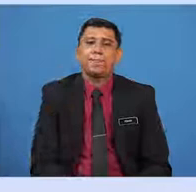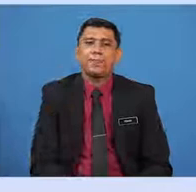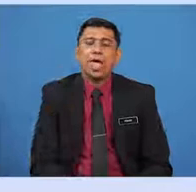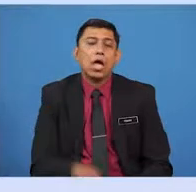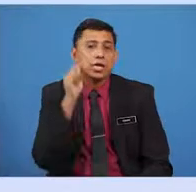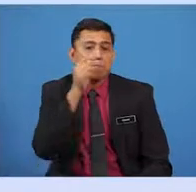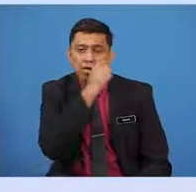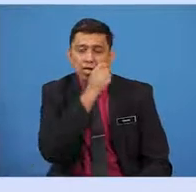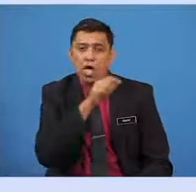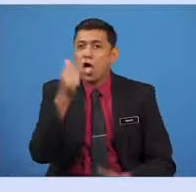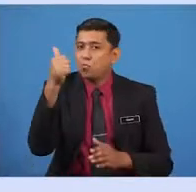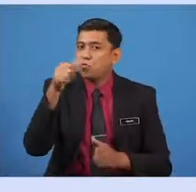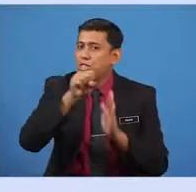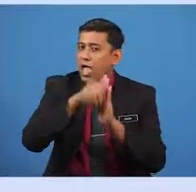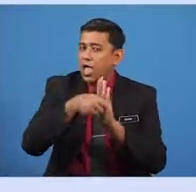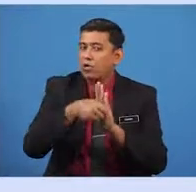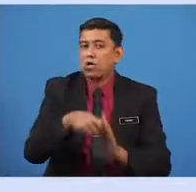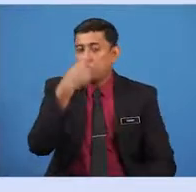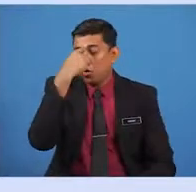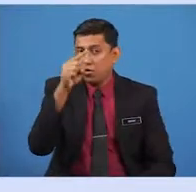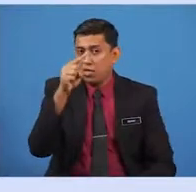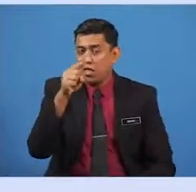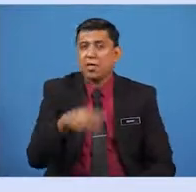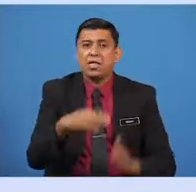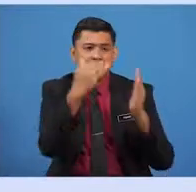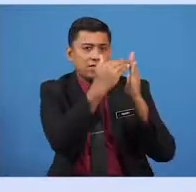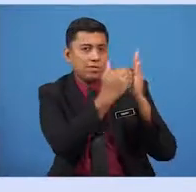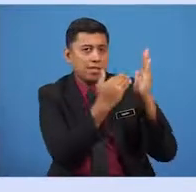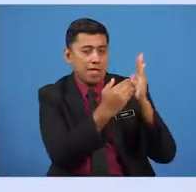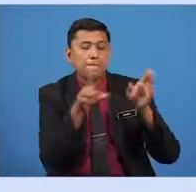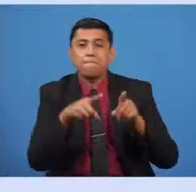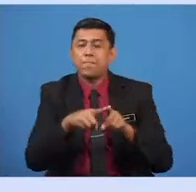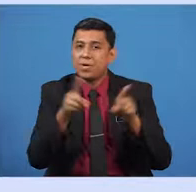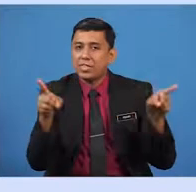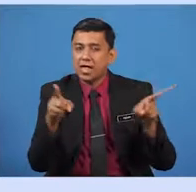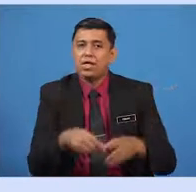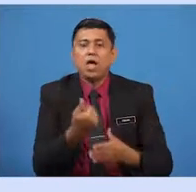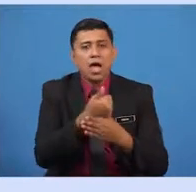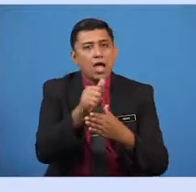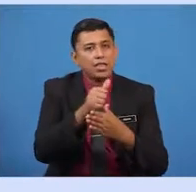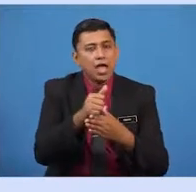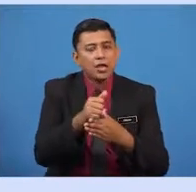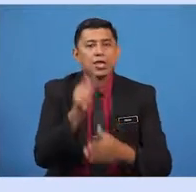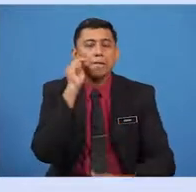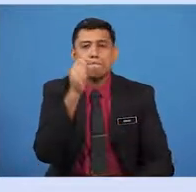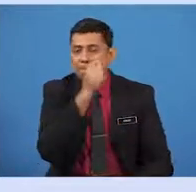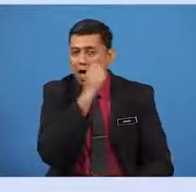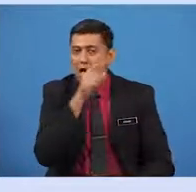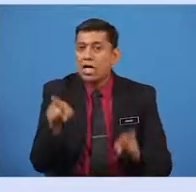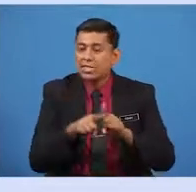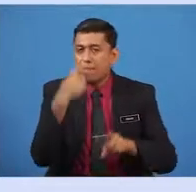dua pasangan kembar ini. Anda diberi 10 saat untuk